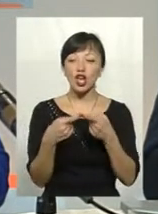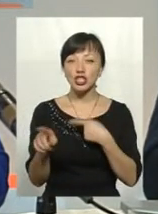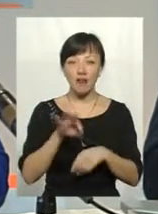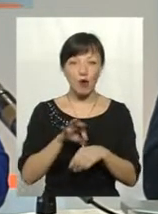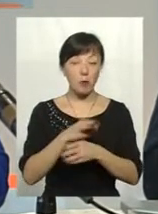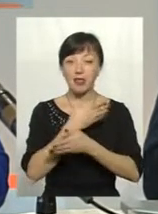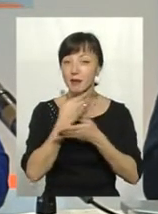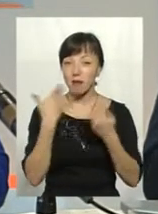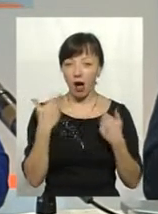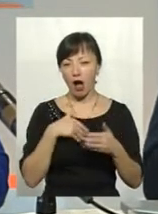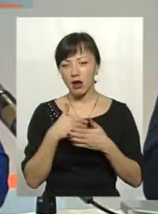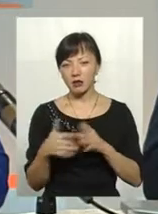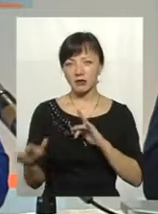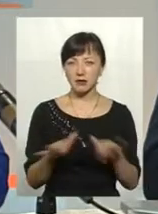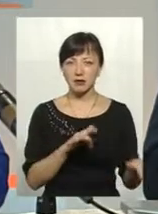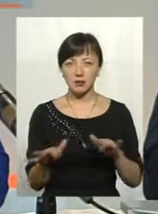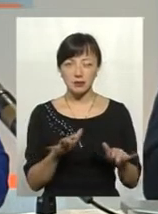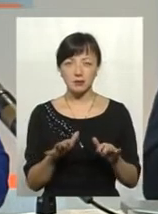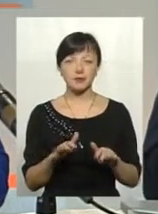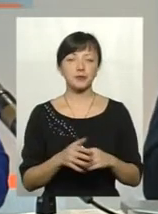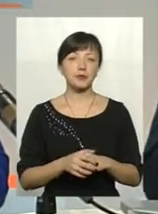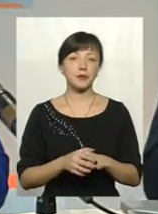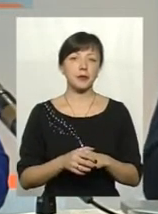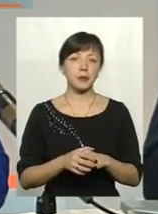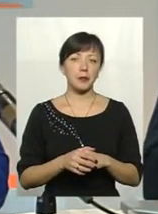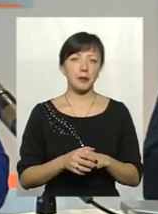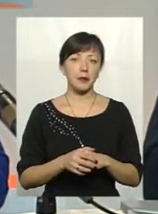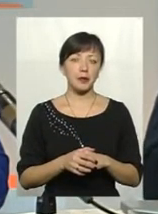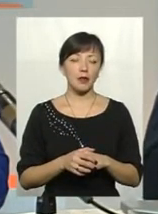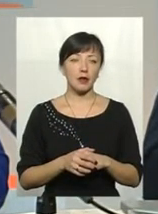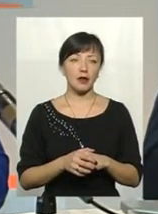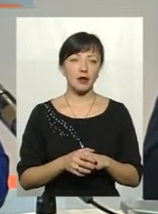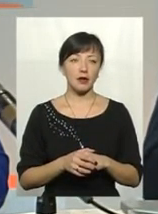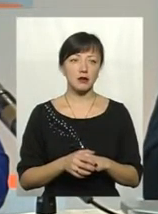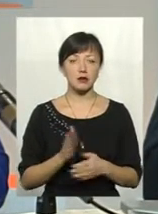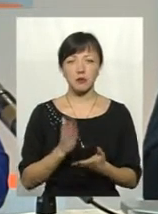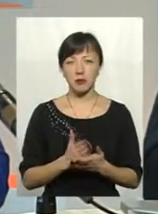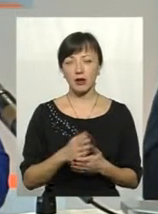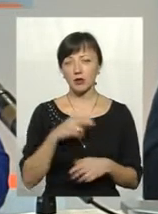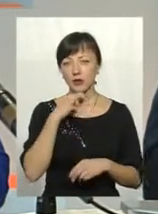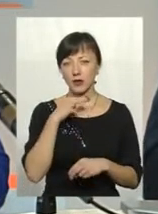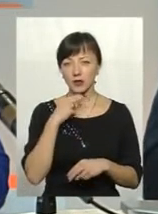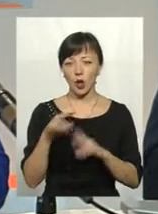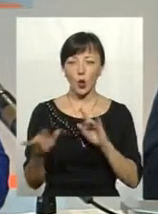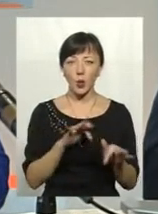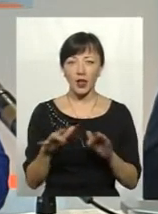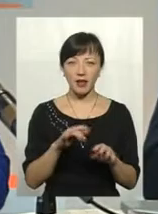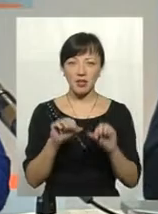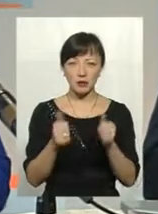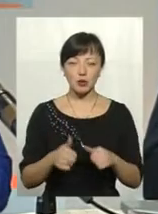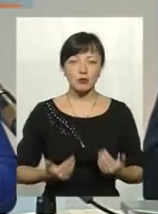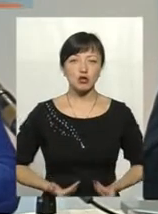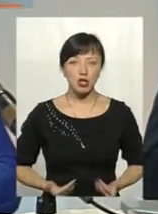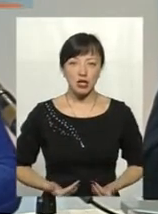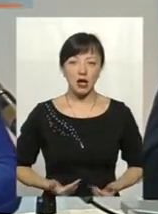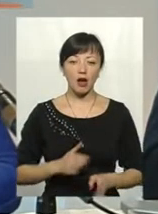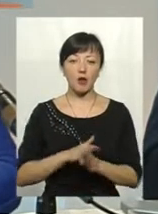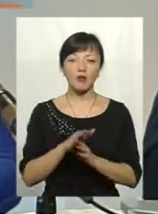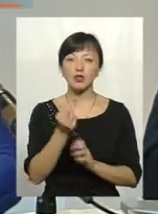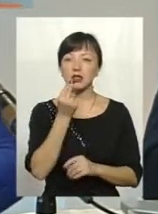хвороб, веде активний спосіб життя, я маю на увазі рухливий спосіб життя,